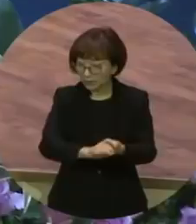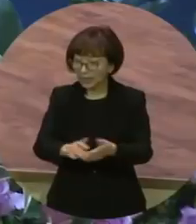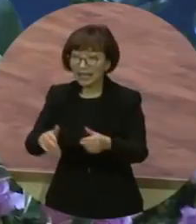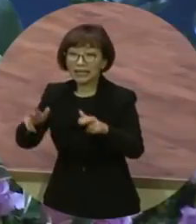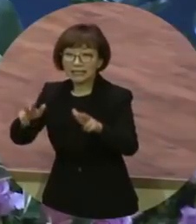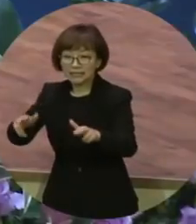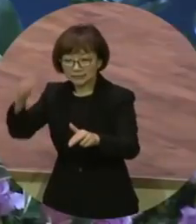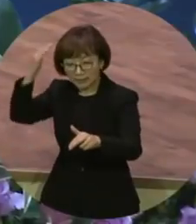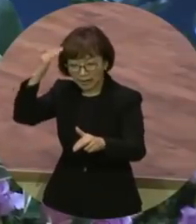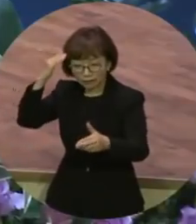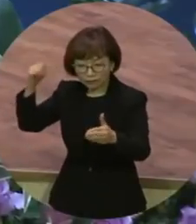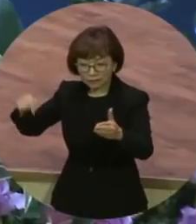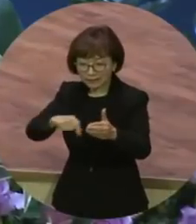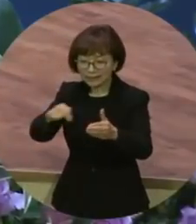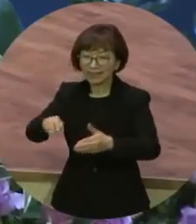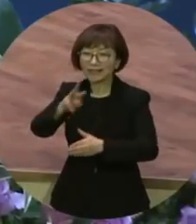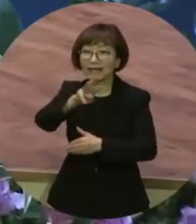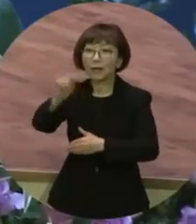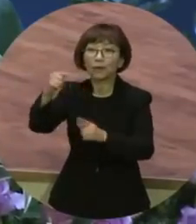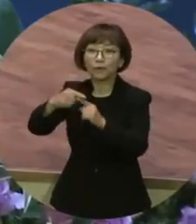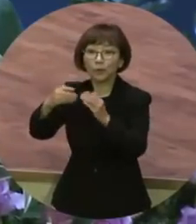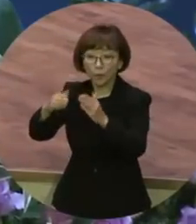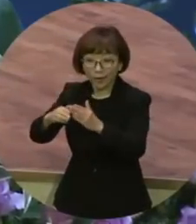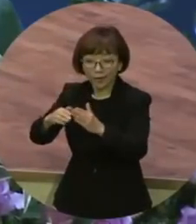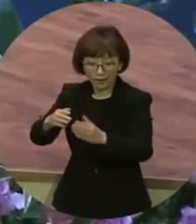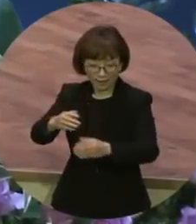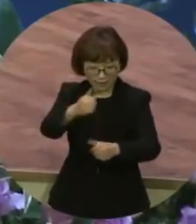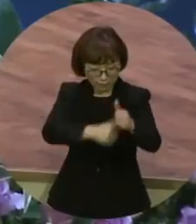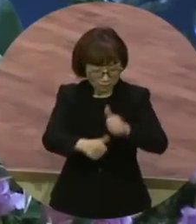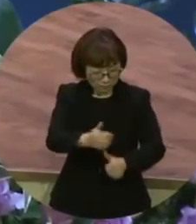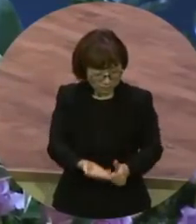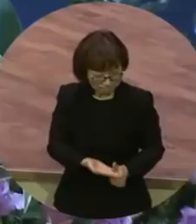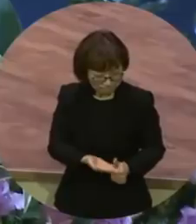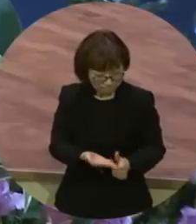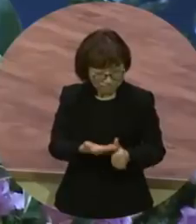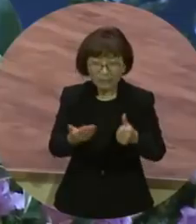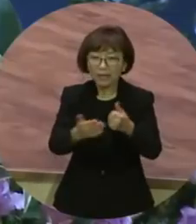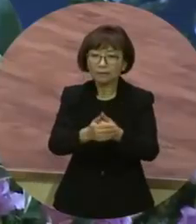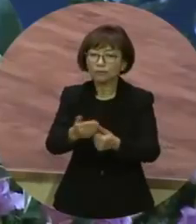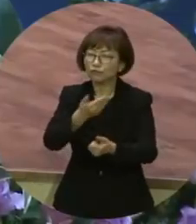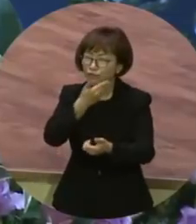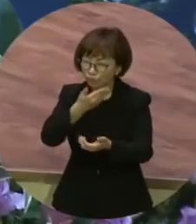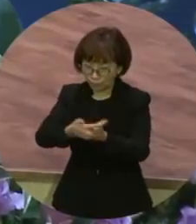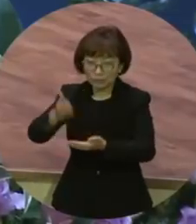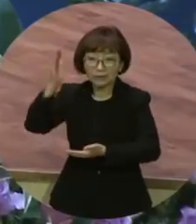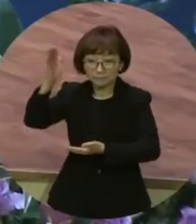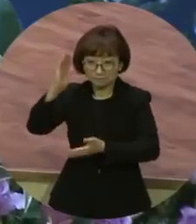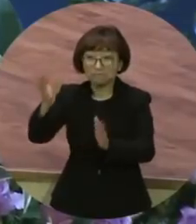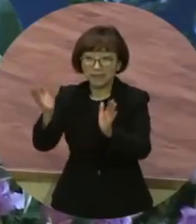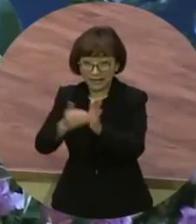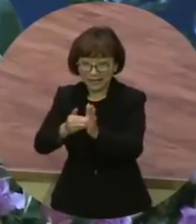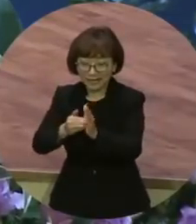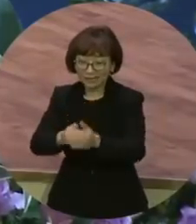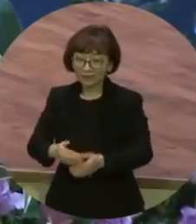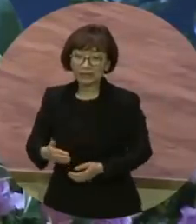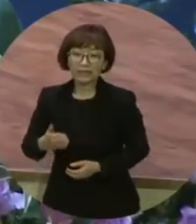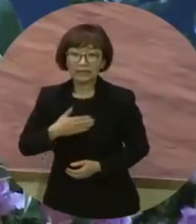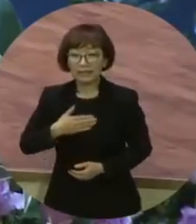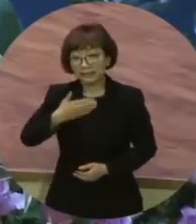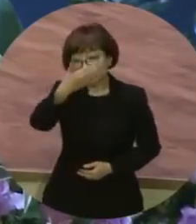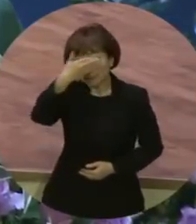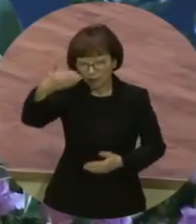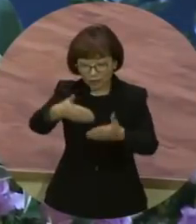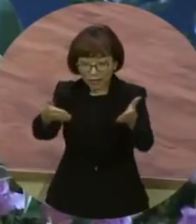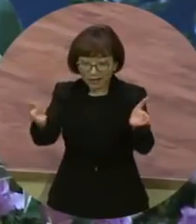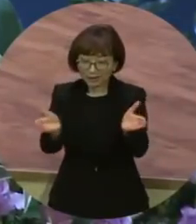소중하다고 말씀하셨습니다. 저는 청년회를 맡고 있기 때문에 좀 남다른 마음으로 어떤 결혼관, 어떤 가정관,